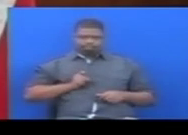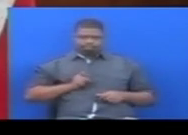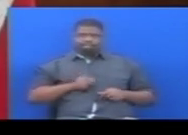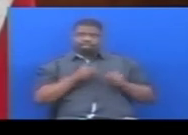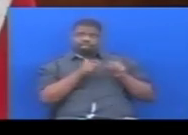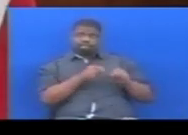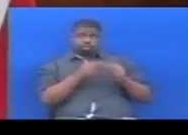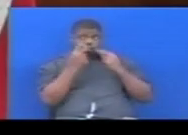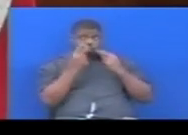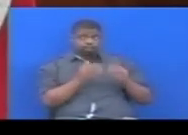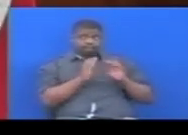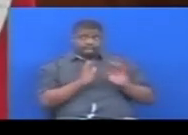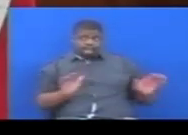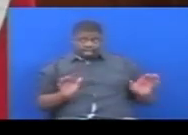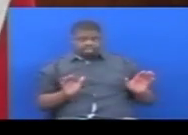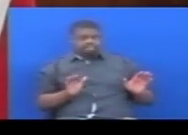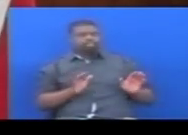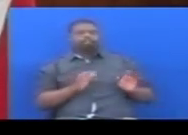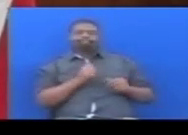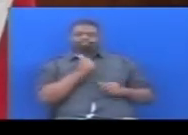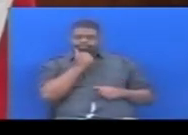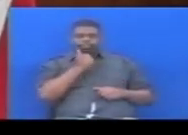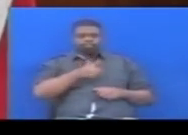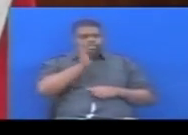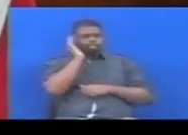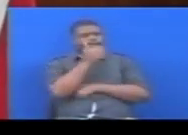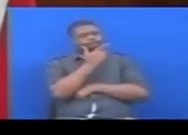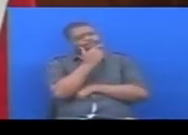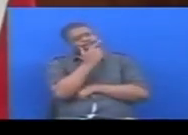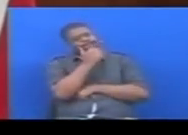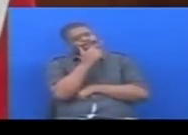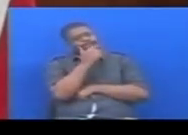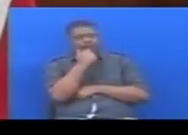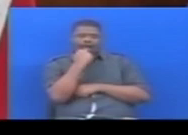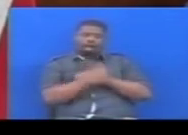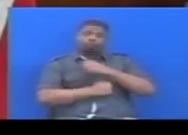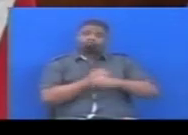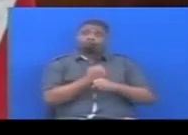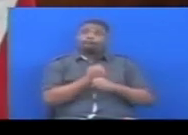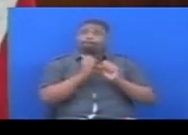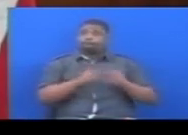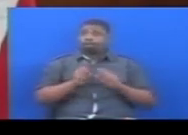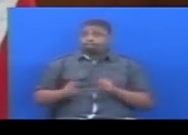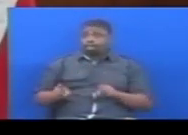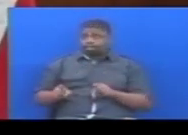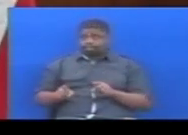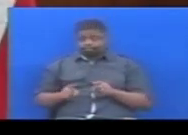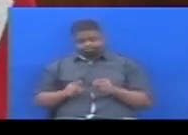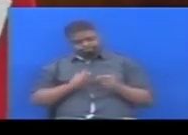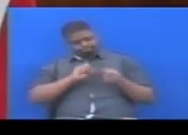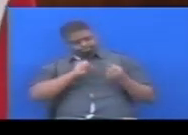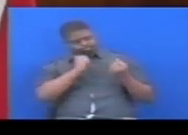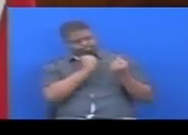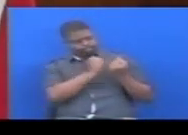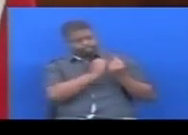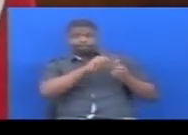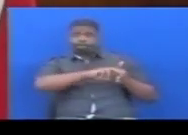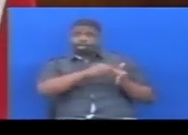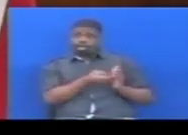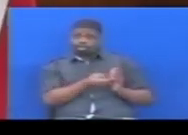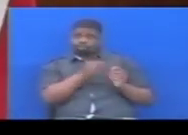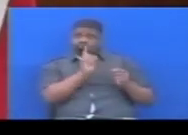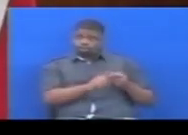hilo, tumekuja na afua mbalimbali. Moja ni kuweka msisitizo katika swala la elimu, lakini la pili